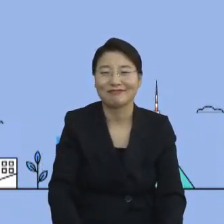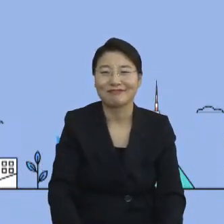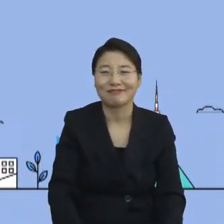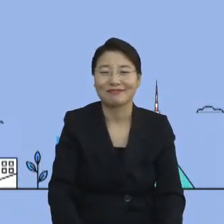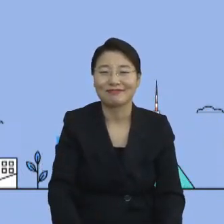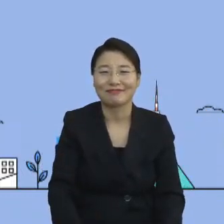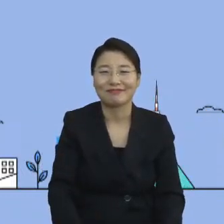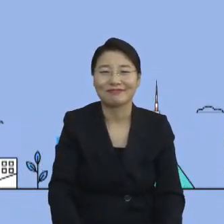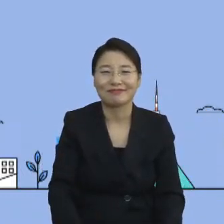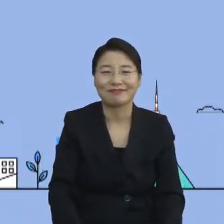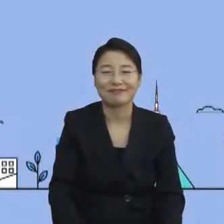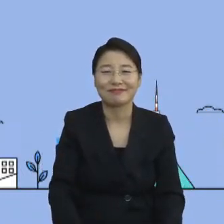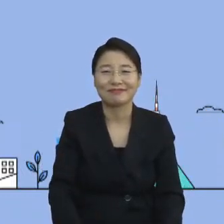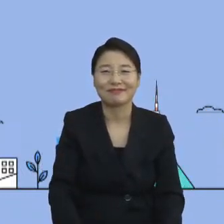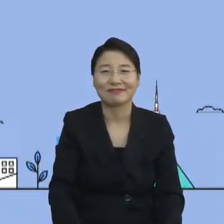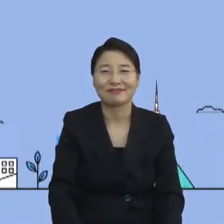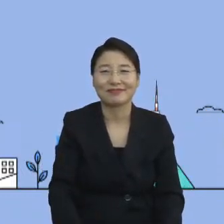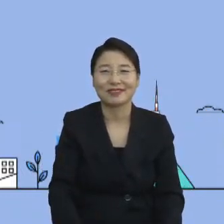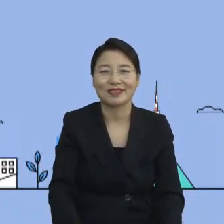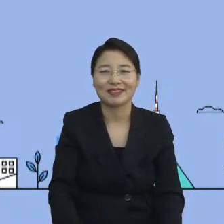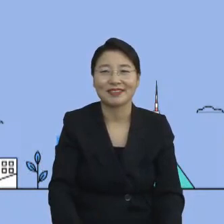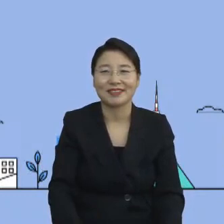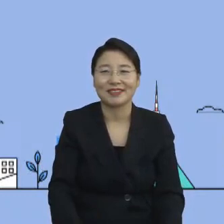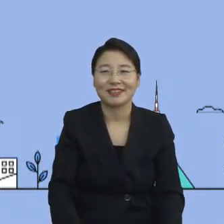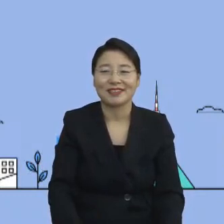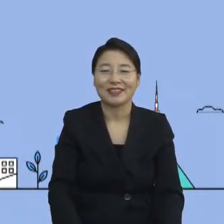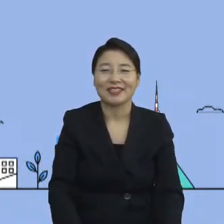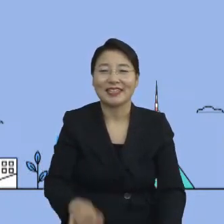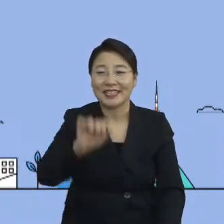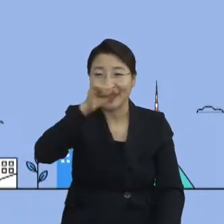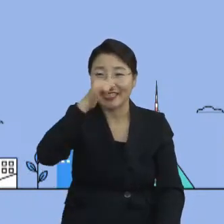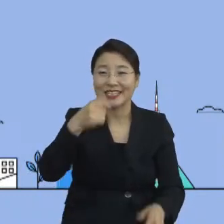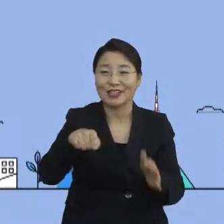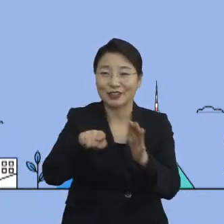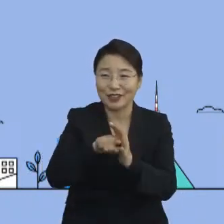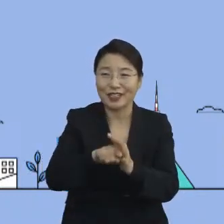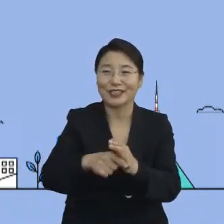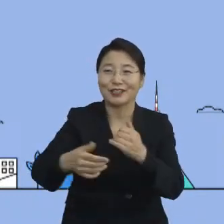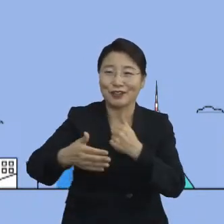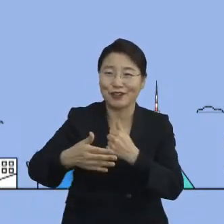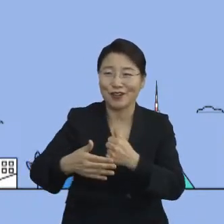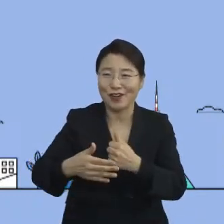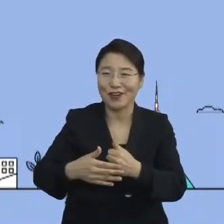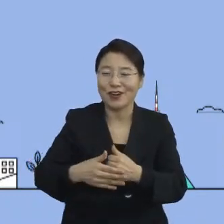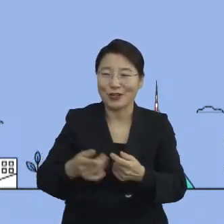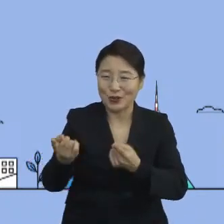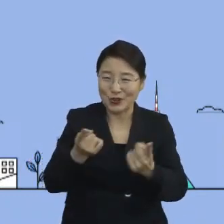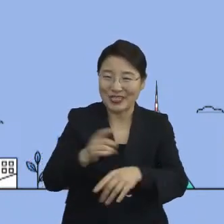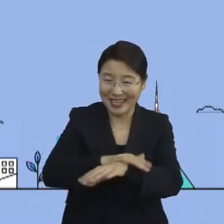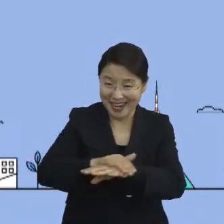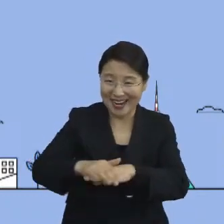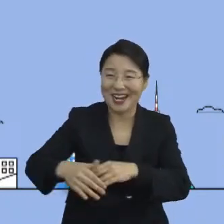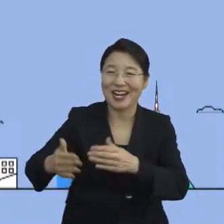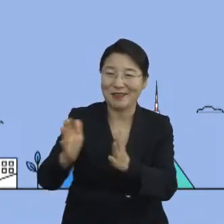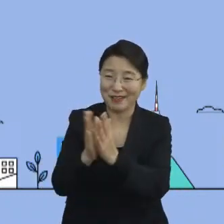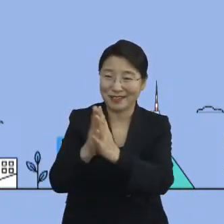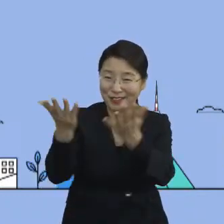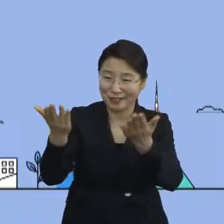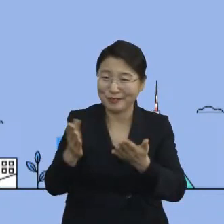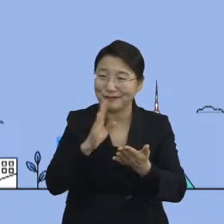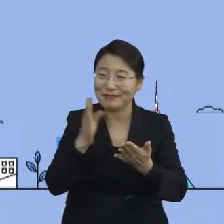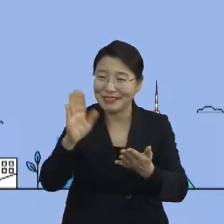예, 살림 잘하라고 박수 쳐주시는 건 고마운데 서울시는 죽을 노릇입니다. 예, 이